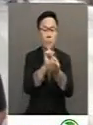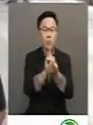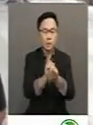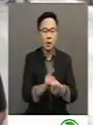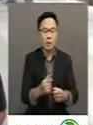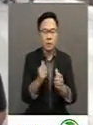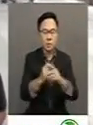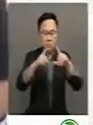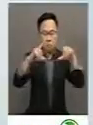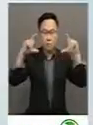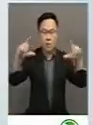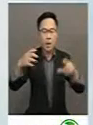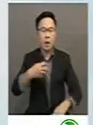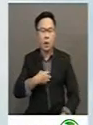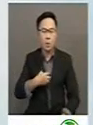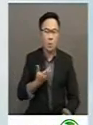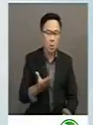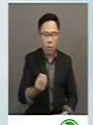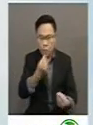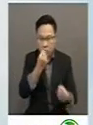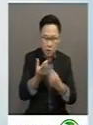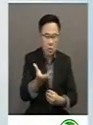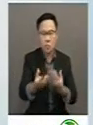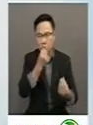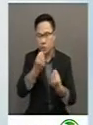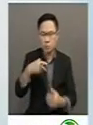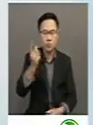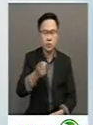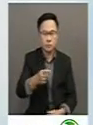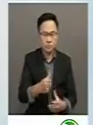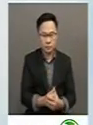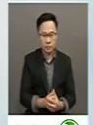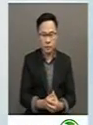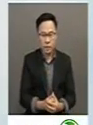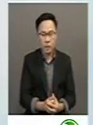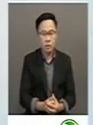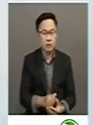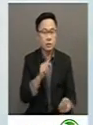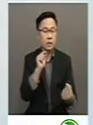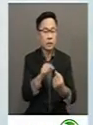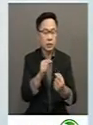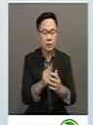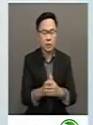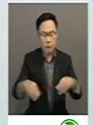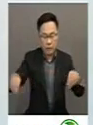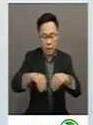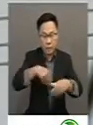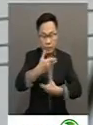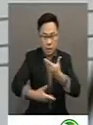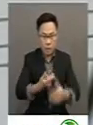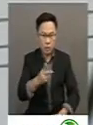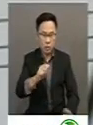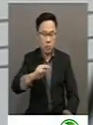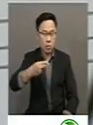ว่ามีการขึ้นป้าย We need food หรือว่าต้องการอาหารอยู่นะคะนอกจากนี้คุณผู้ชมบริเวณพื้นที่ข้างๆของตลาดกลางคลองหลวง